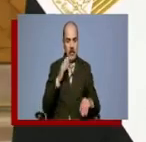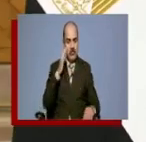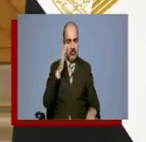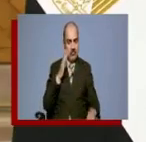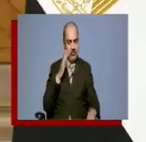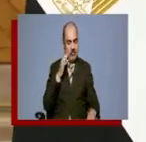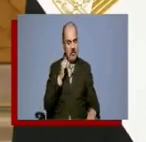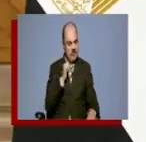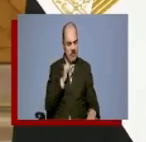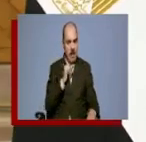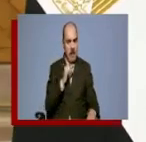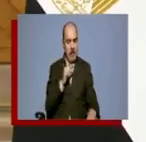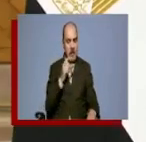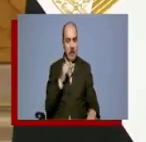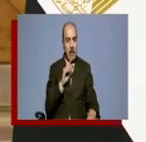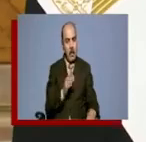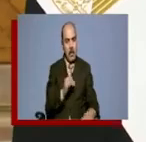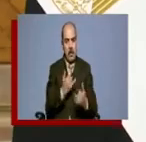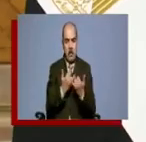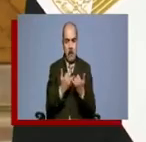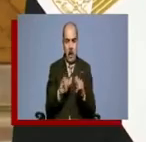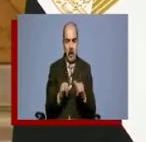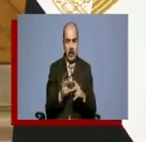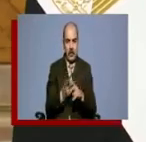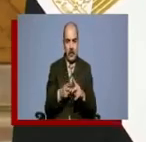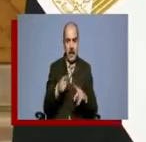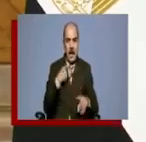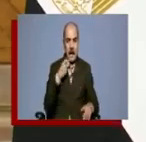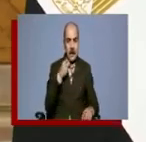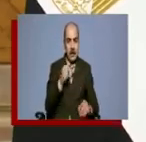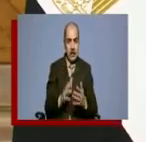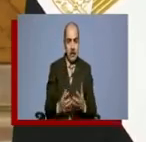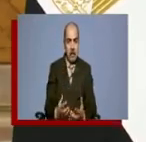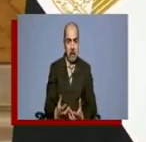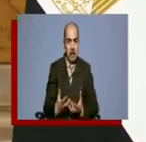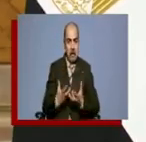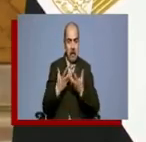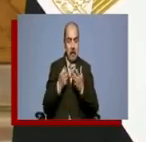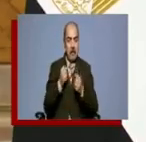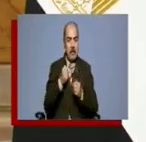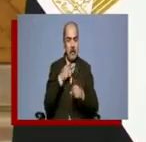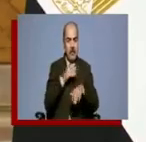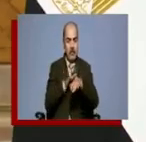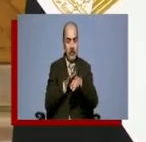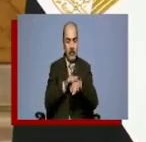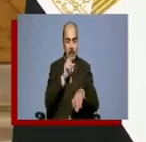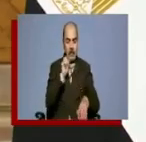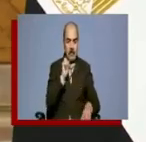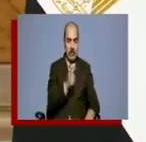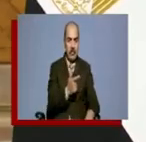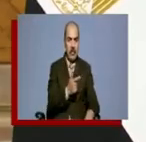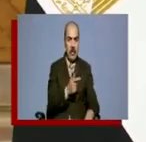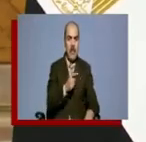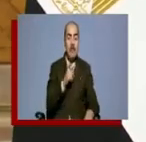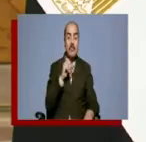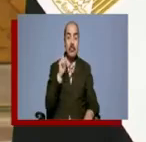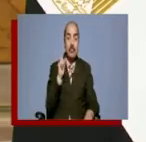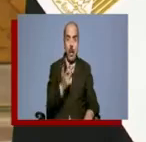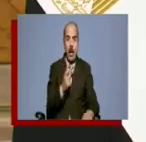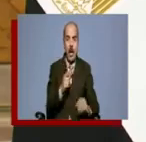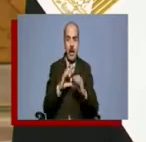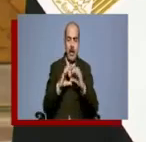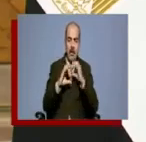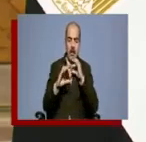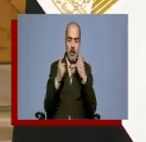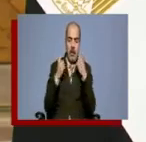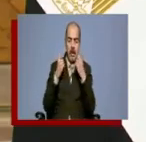لابد ان يستوعب بهذا الامر واحنا معاهم في التضحيات واحنا معاهم في عزائنا في كل اللي بيعملوه لان اي قضيه لابد ان تدفع ضريبه وهم